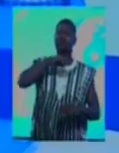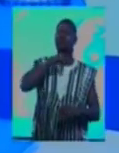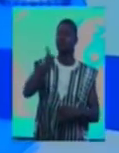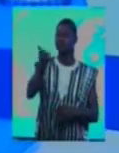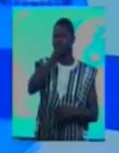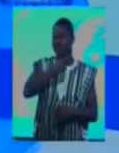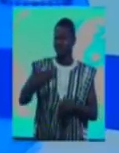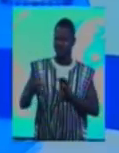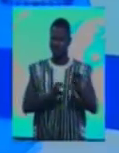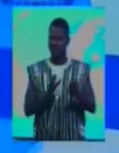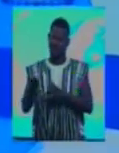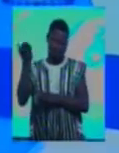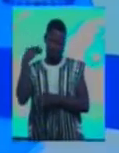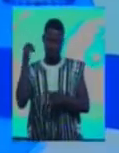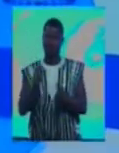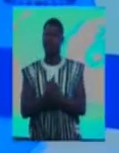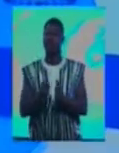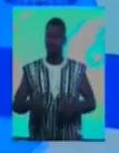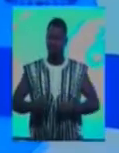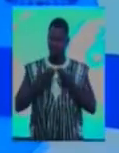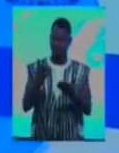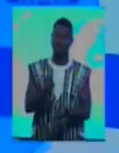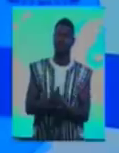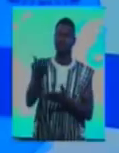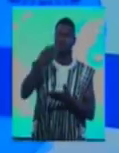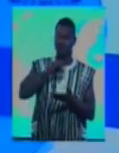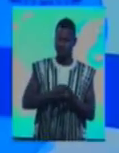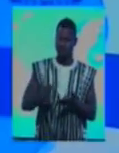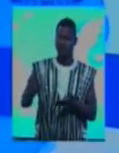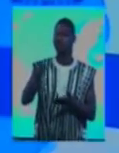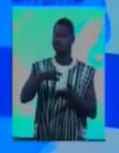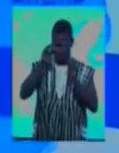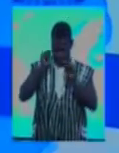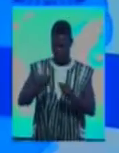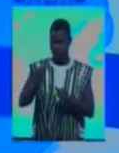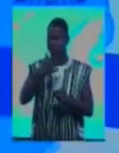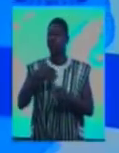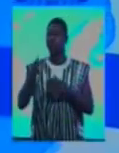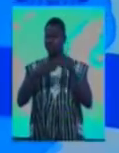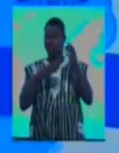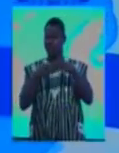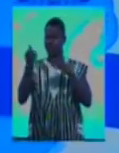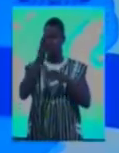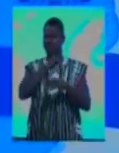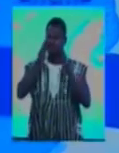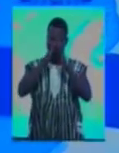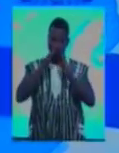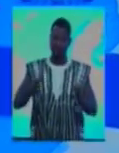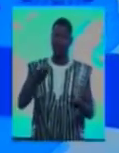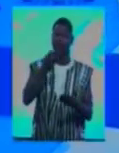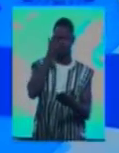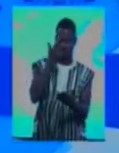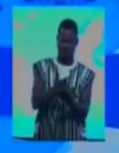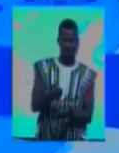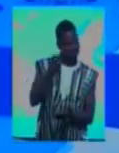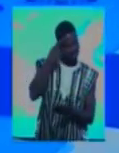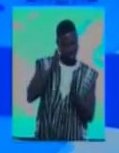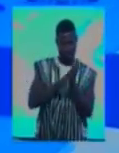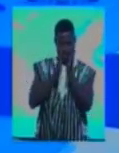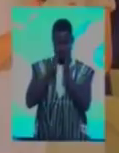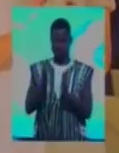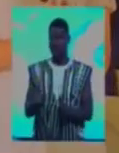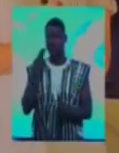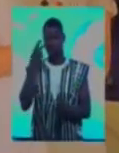Tunisie, l'établissement a pu construire un internat. Une infrastructure inaugurée ce jeudi en présence de Idriss Awarga et de Maïmouna